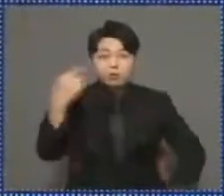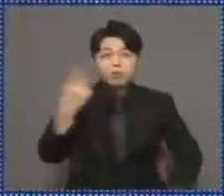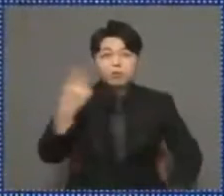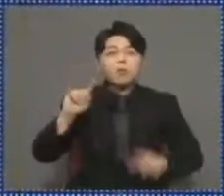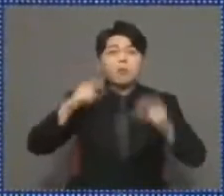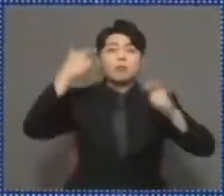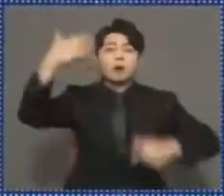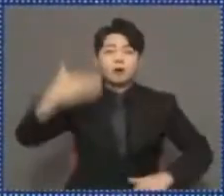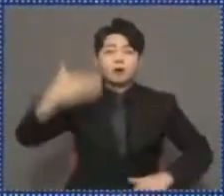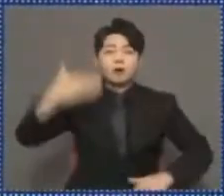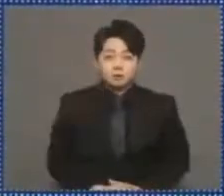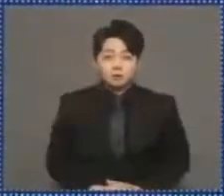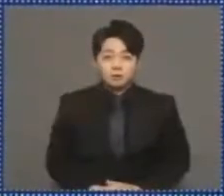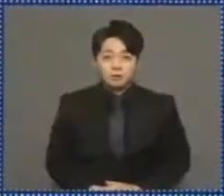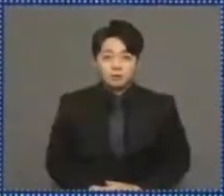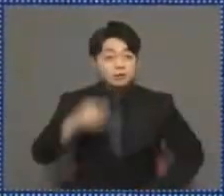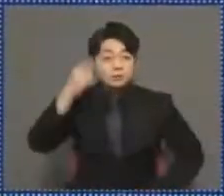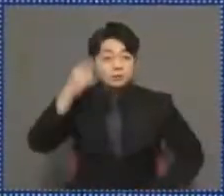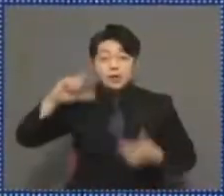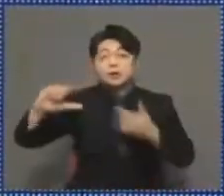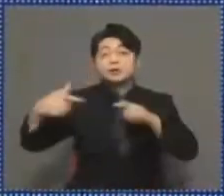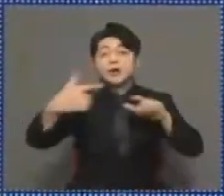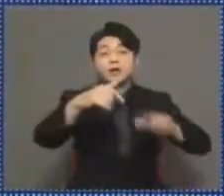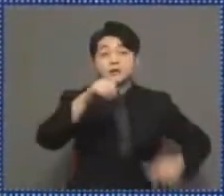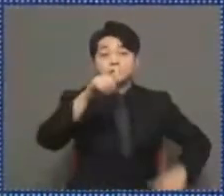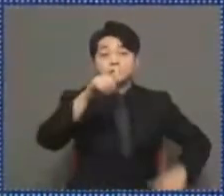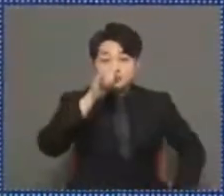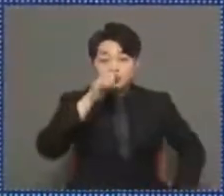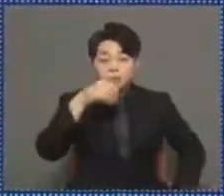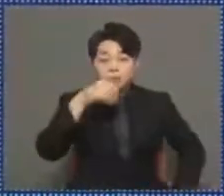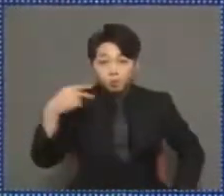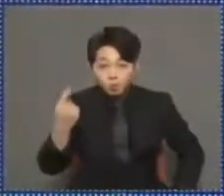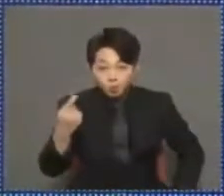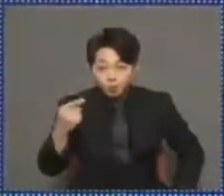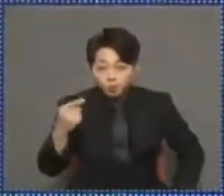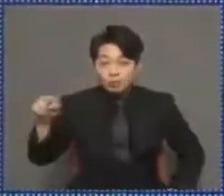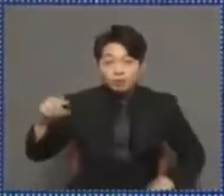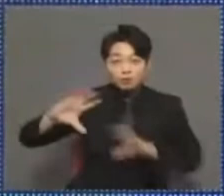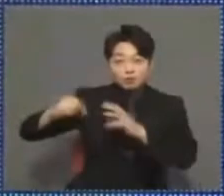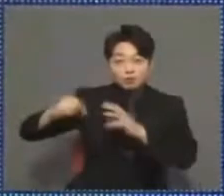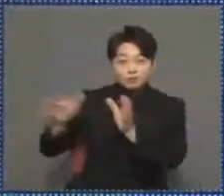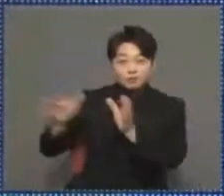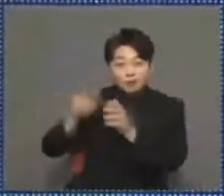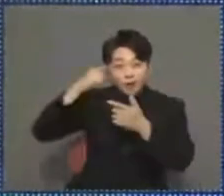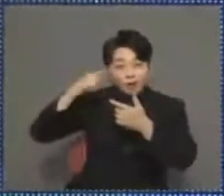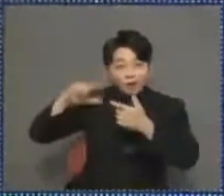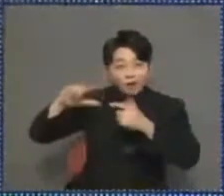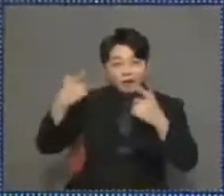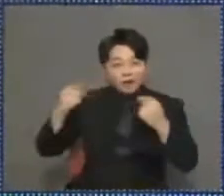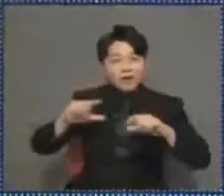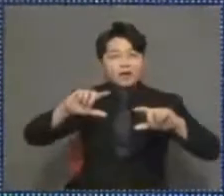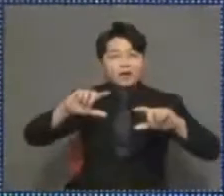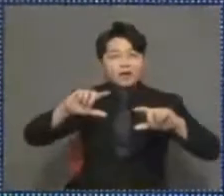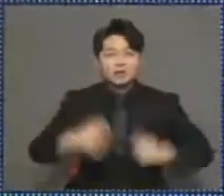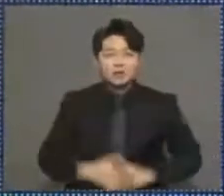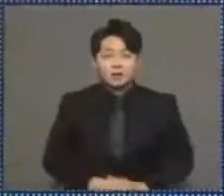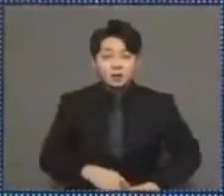우리의 생각에 차이가 있다고 해도 저들과의 거리만큼은 아닙니다. 여러분 정치 혼자